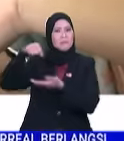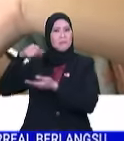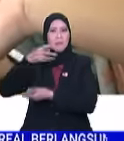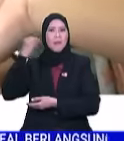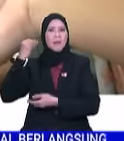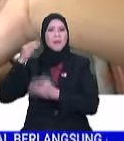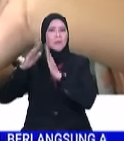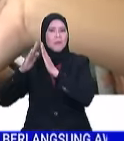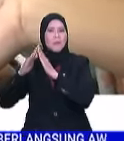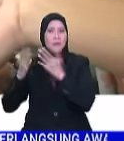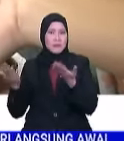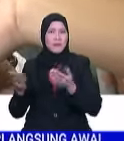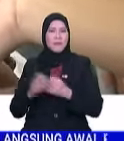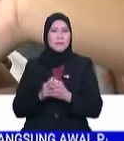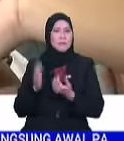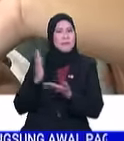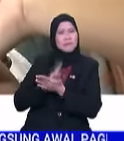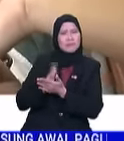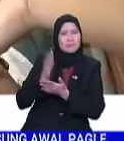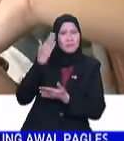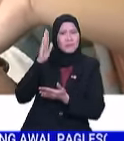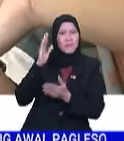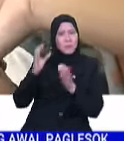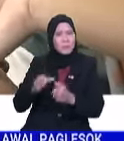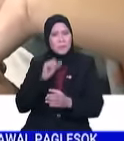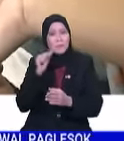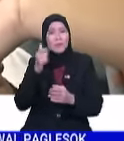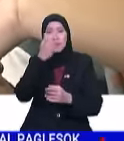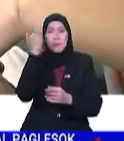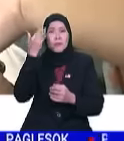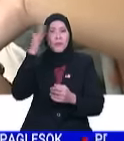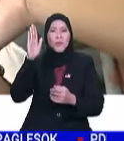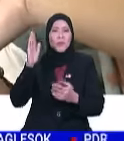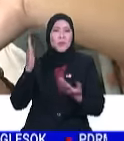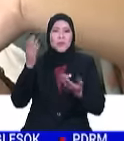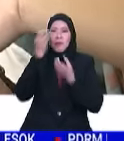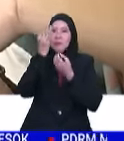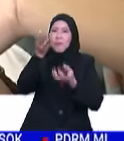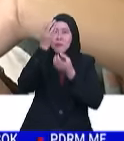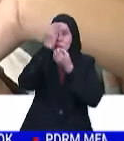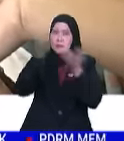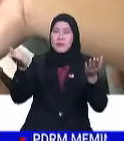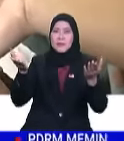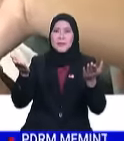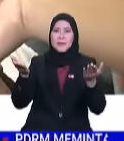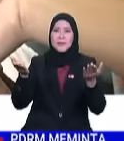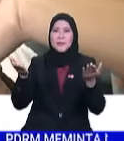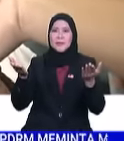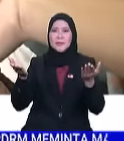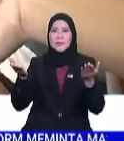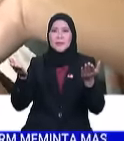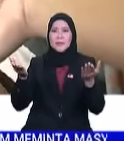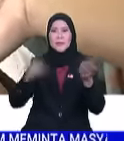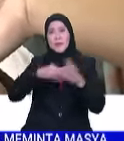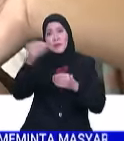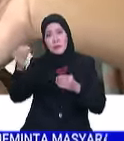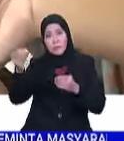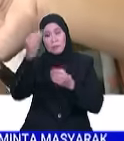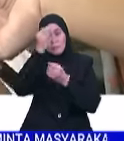kerana itulah masa mereka lebih was oleh kerana keadaan semasa yang mana maklumat dapati yang telah diwarkan